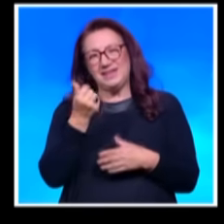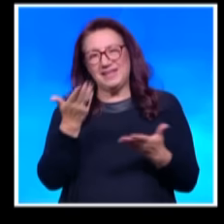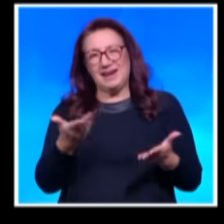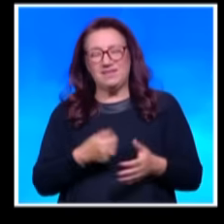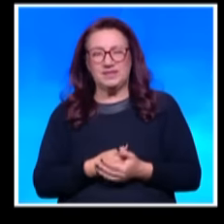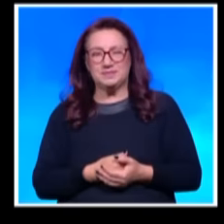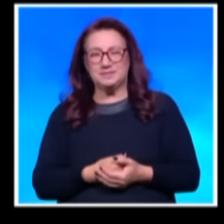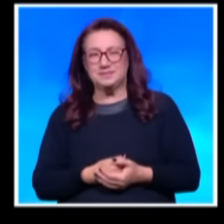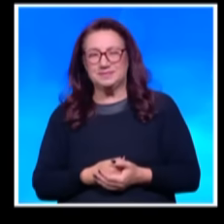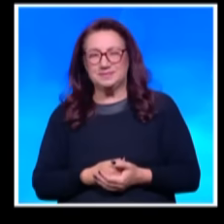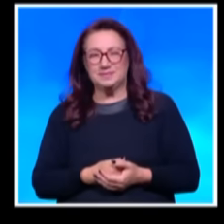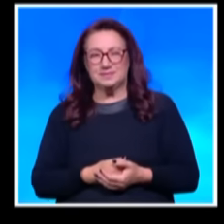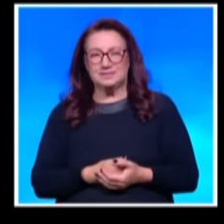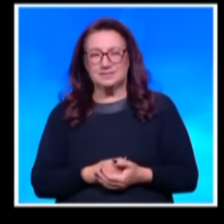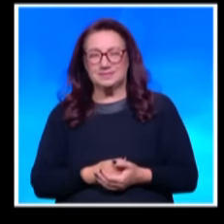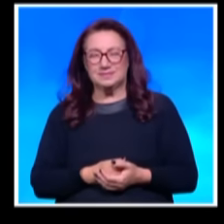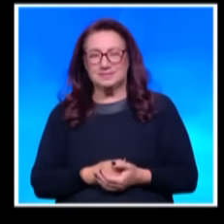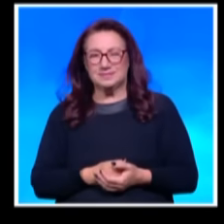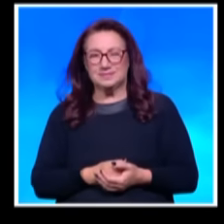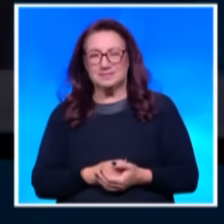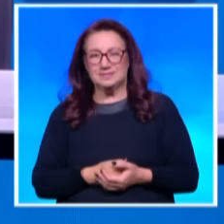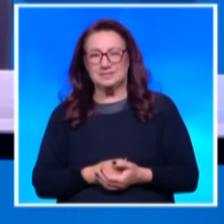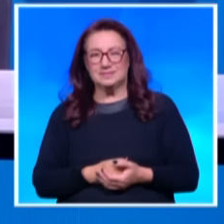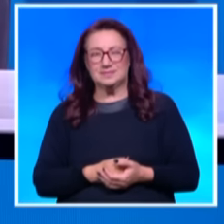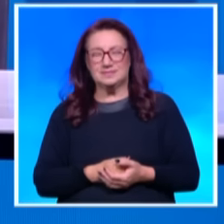София. За БТВ новините, Емил Митев.